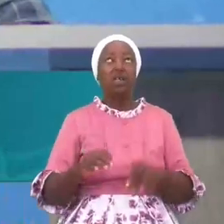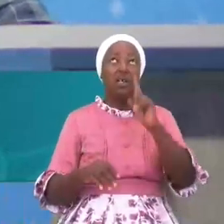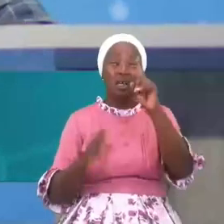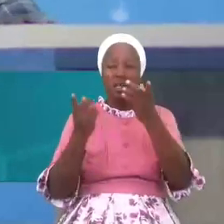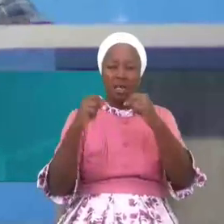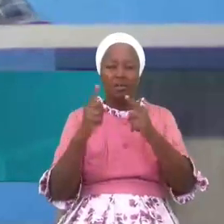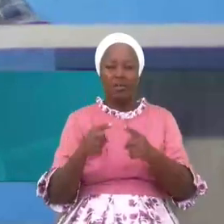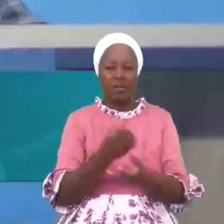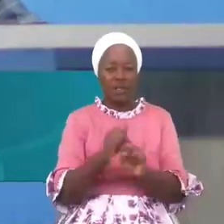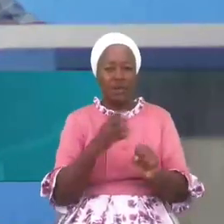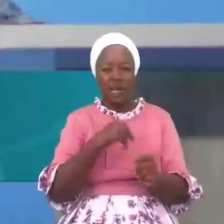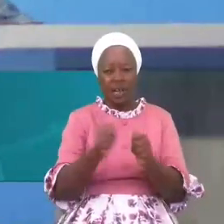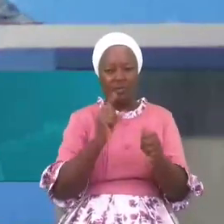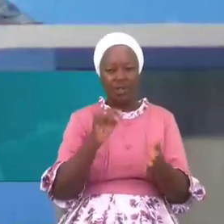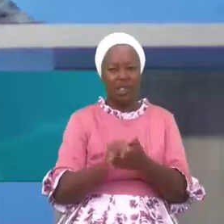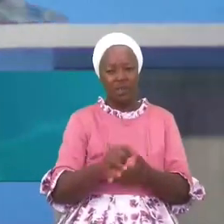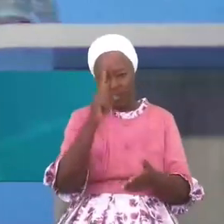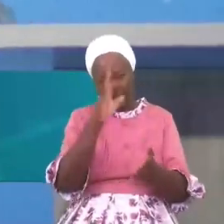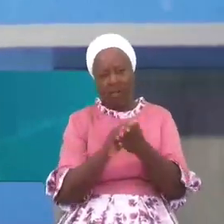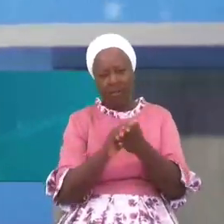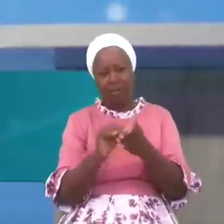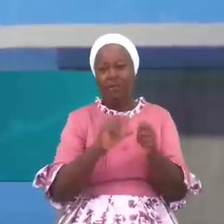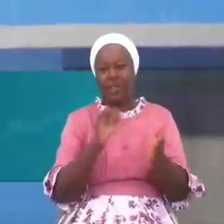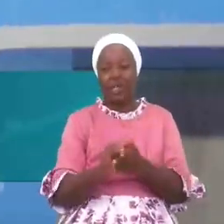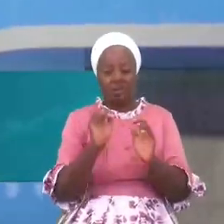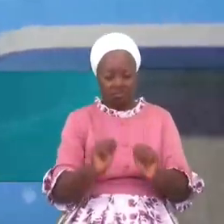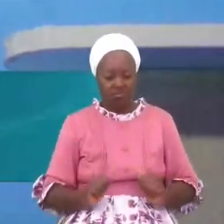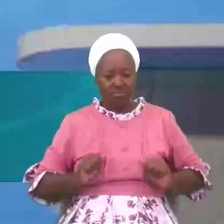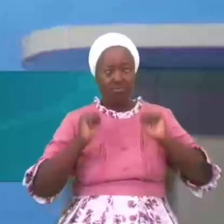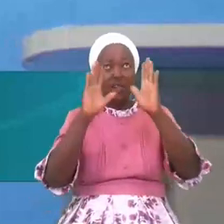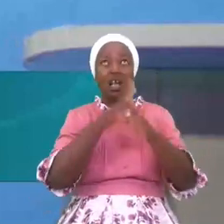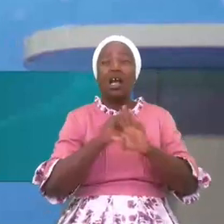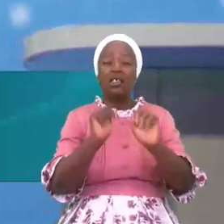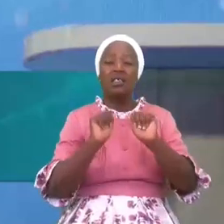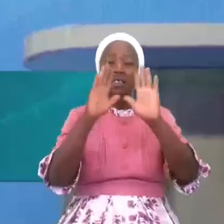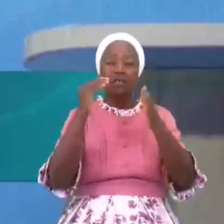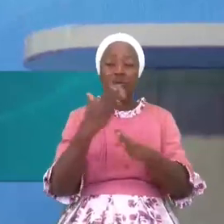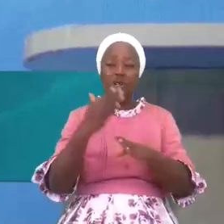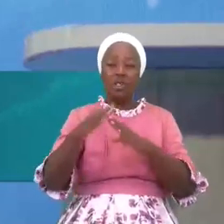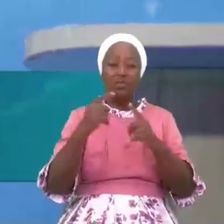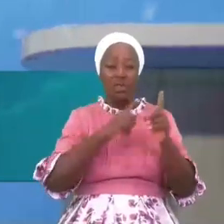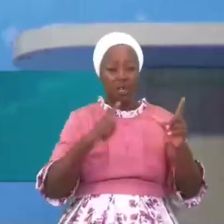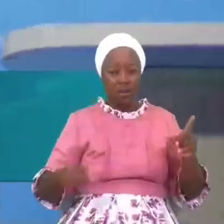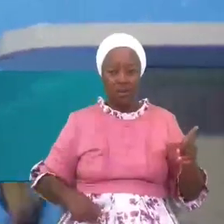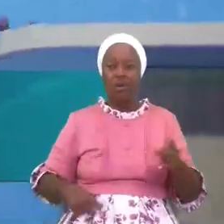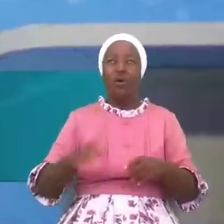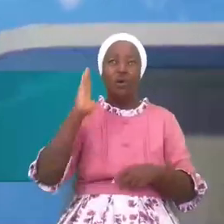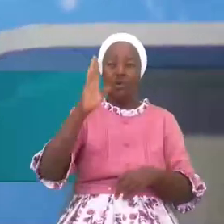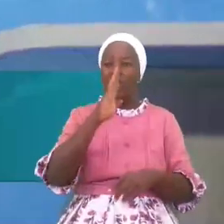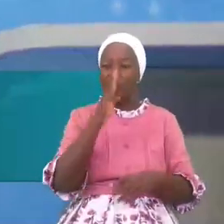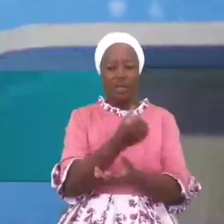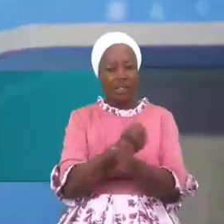quiconque croit, quiconque se soumet et s'abandonne au Seigneur sera